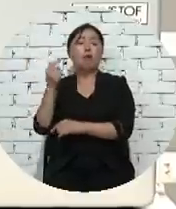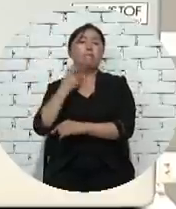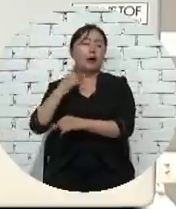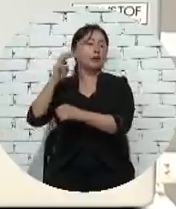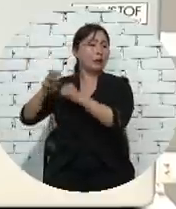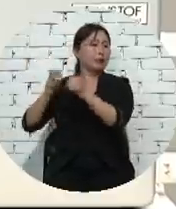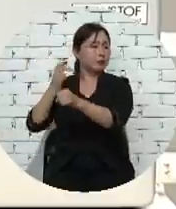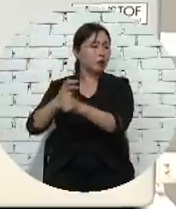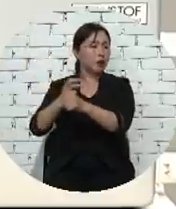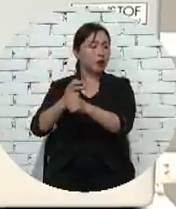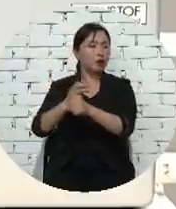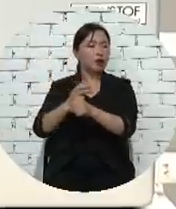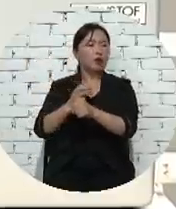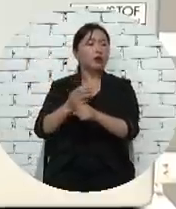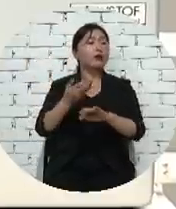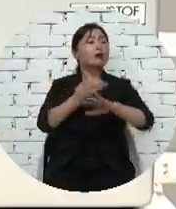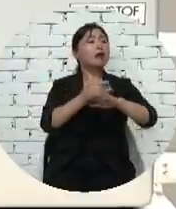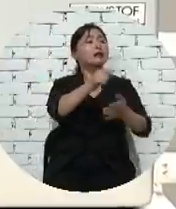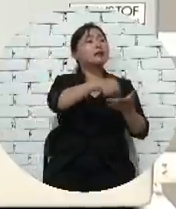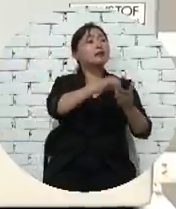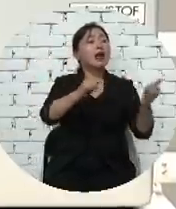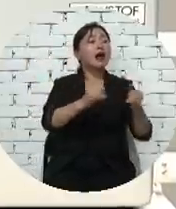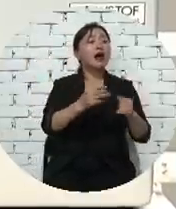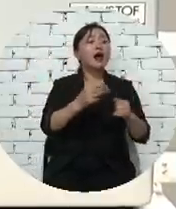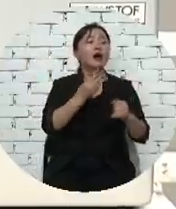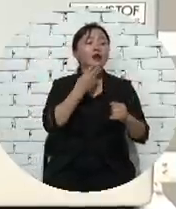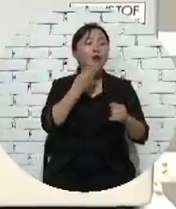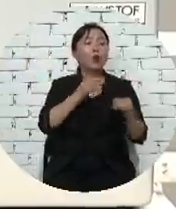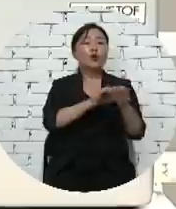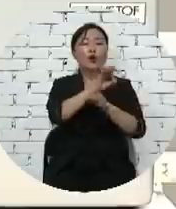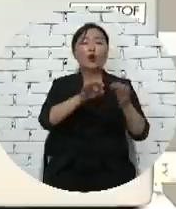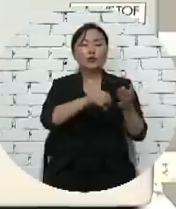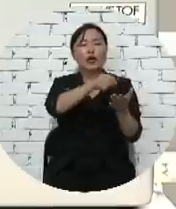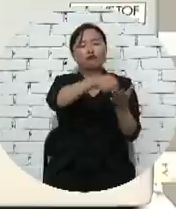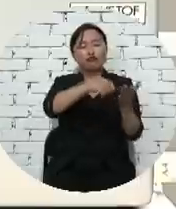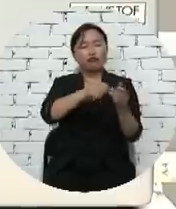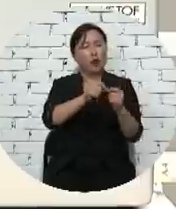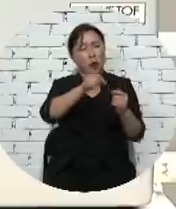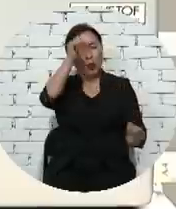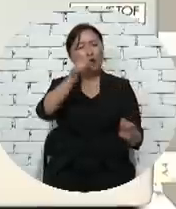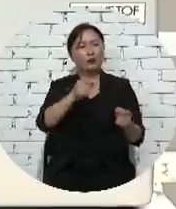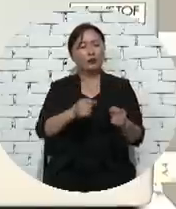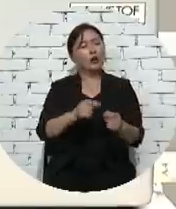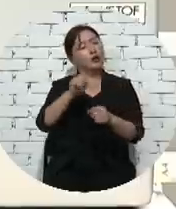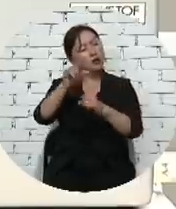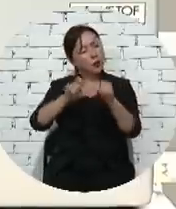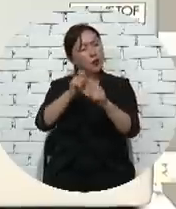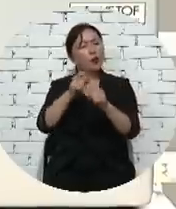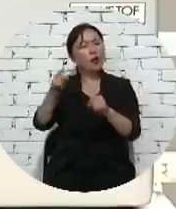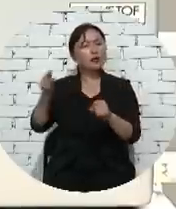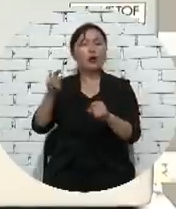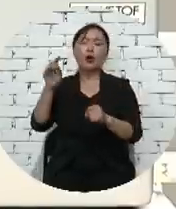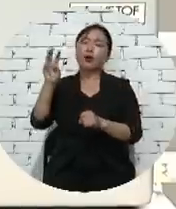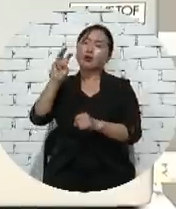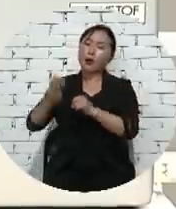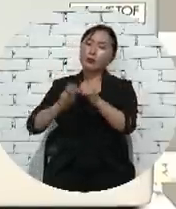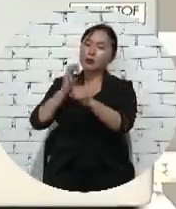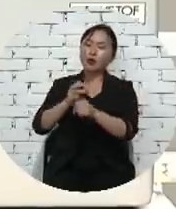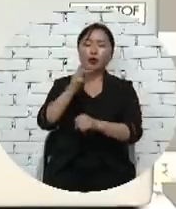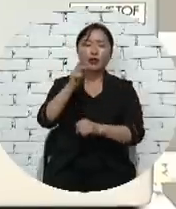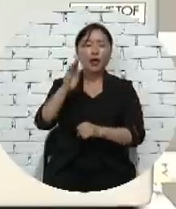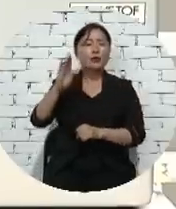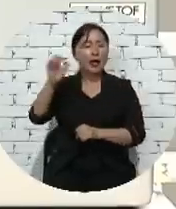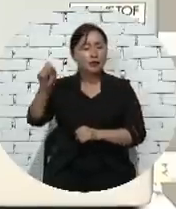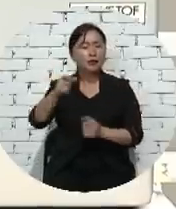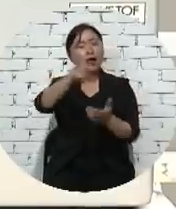전혁수 기자는 서울경제TV 출신이고요. 네. 그 뉴스타파 불만을 굉장히 많이 터뜨리셨는데 네. 거기 15년에서 30년 근무한 네. KBS,